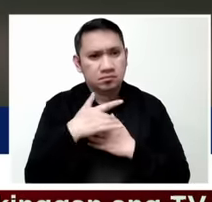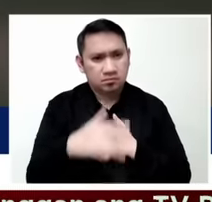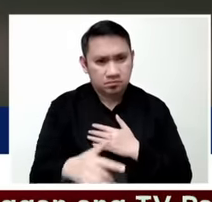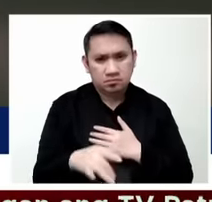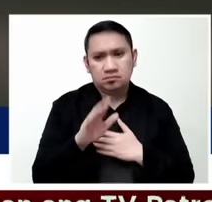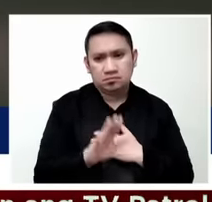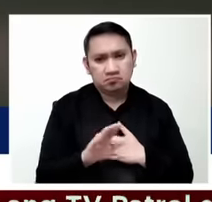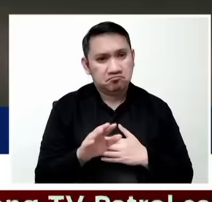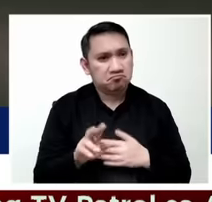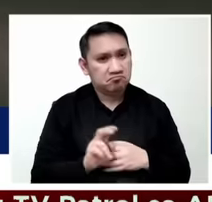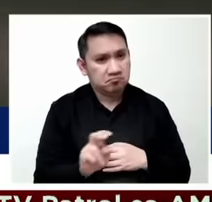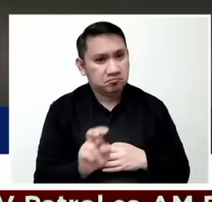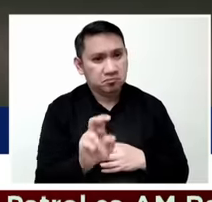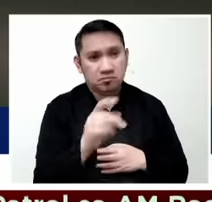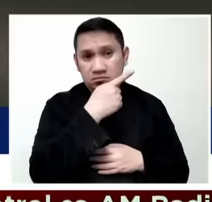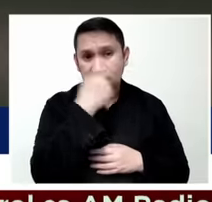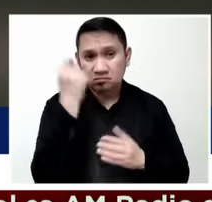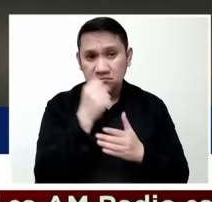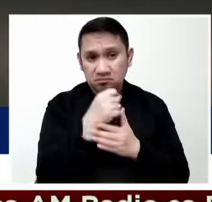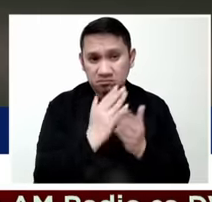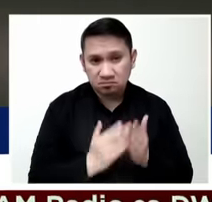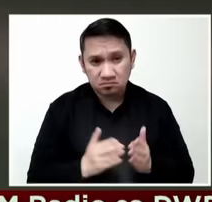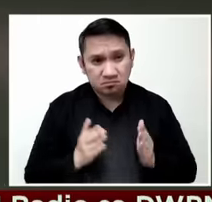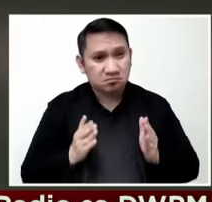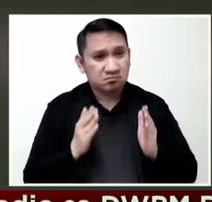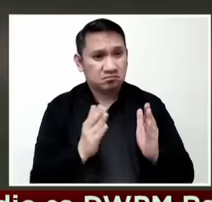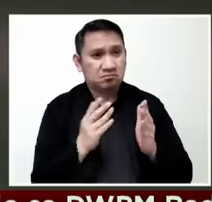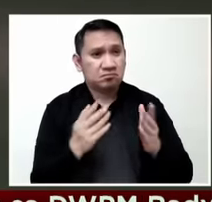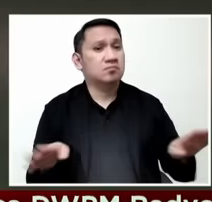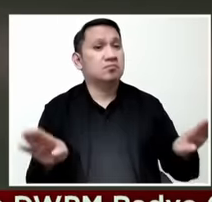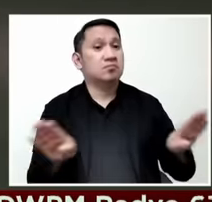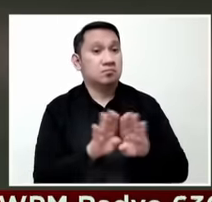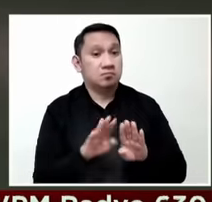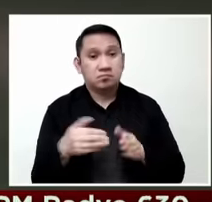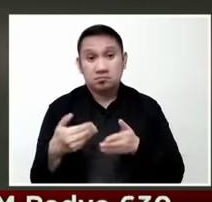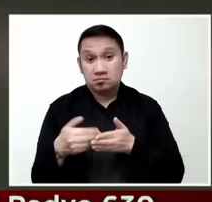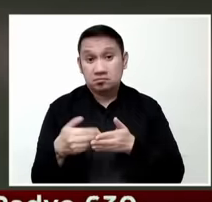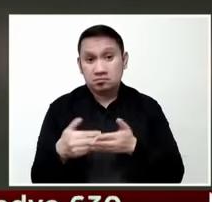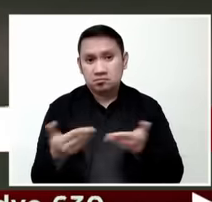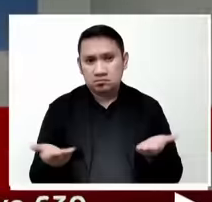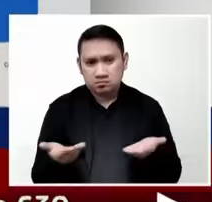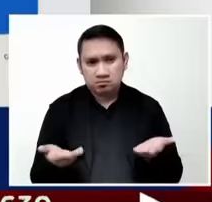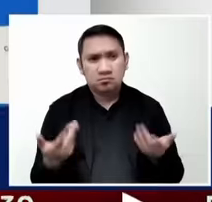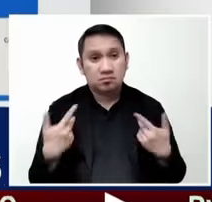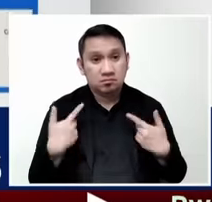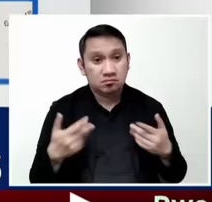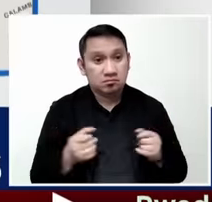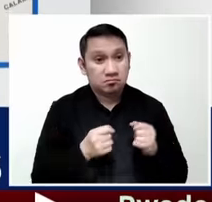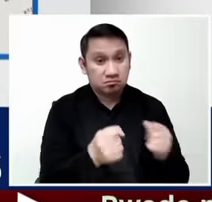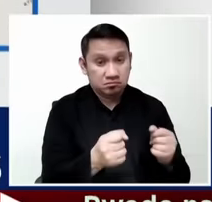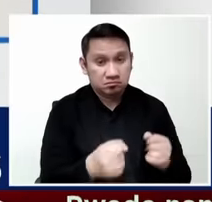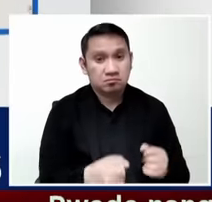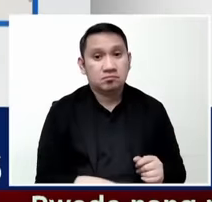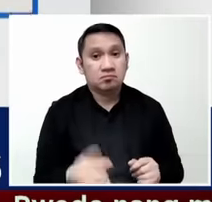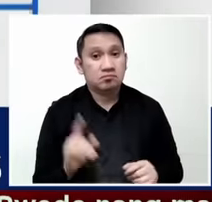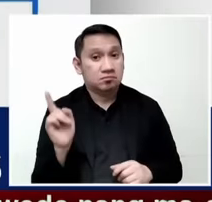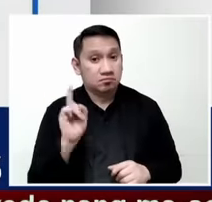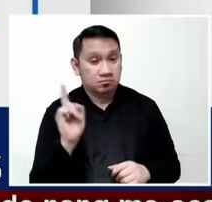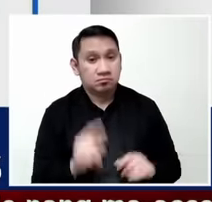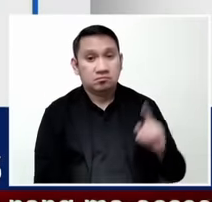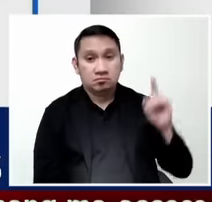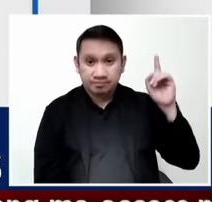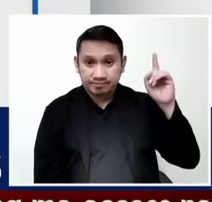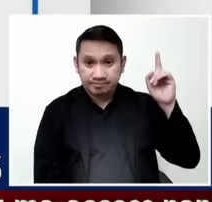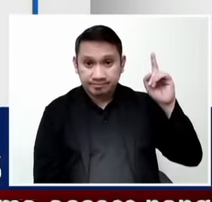dahil nga may mga ilang kalsada na isasara malapit dito sa Manila North Cemetery. Kabilang na nga riyan, ang kahabaan ng Aurora